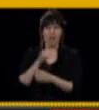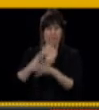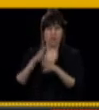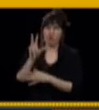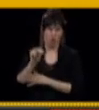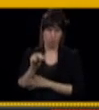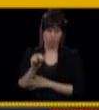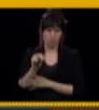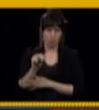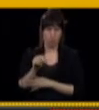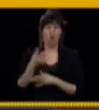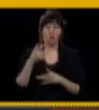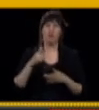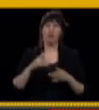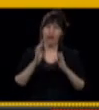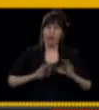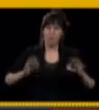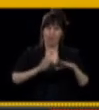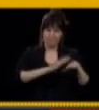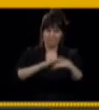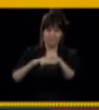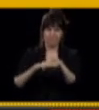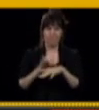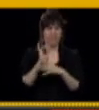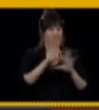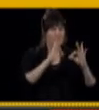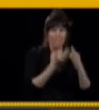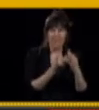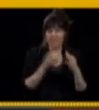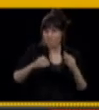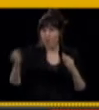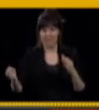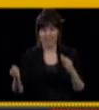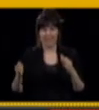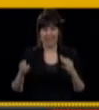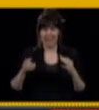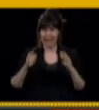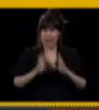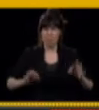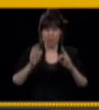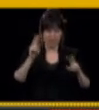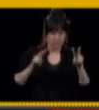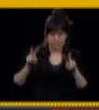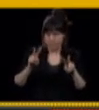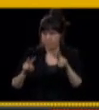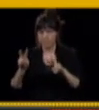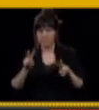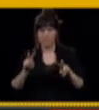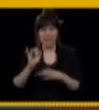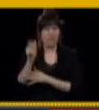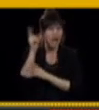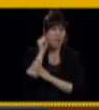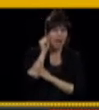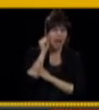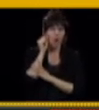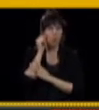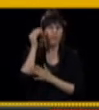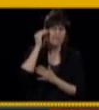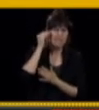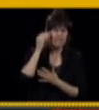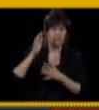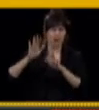voisins et nos familles un petit peu plus éloigné soyez vigilants si vous êtes au courant qu'un enfant